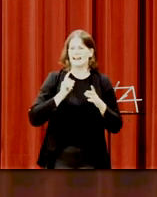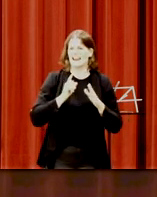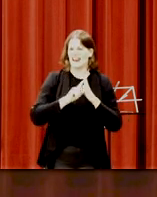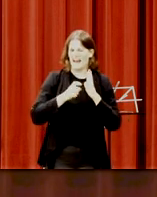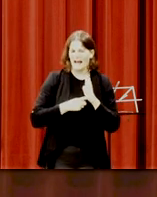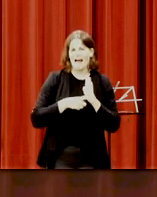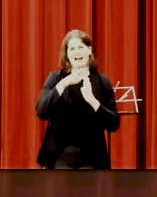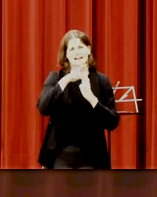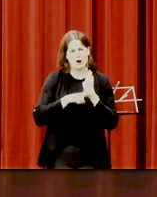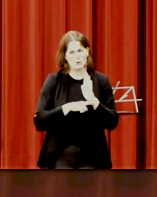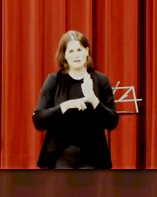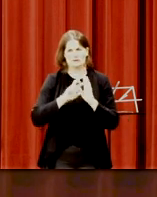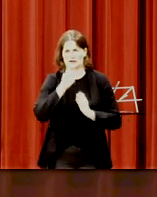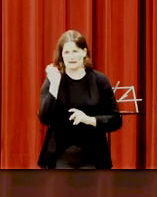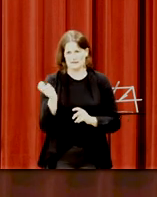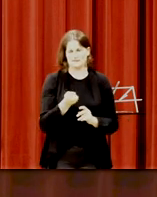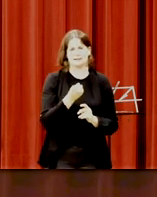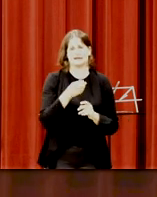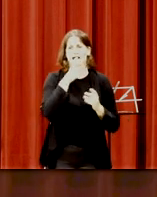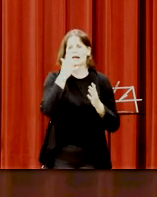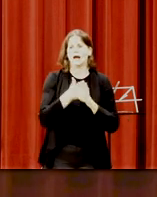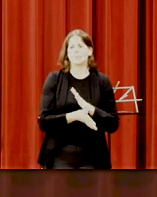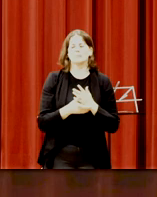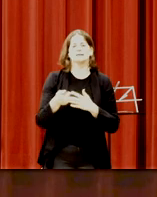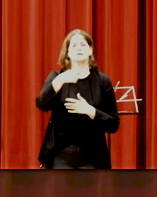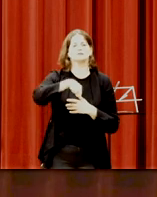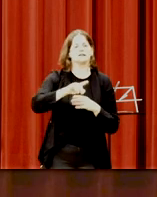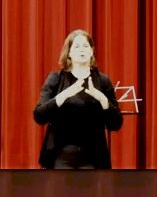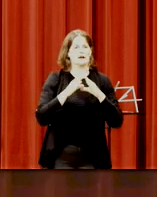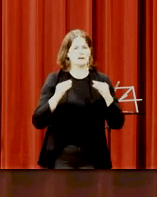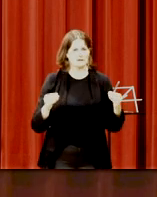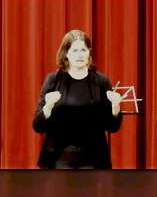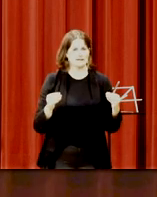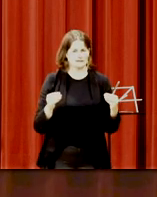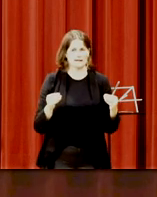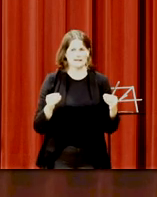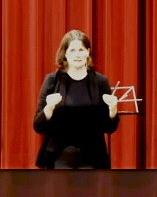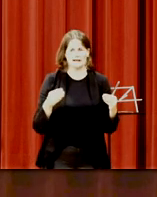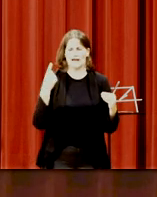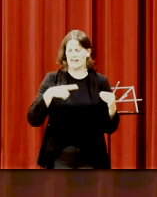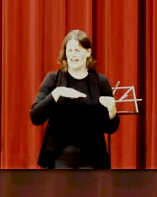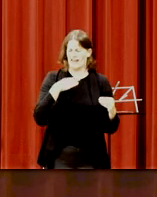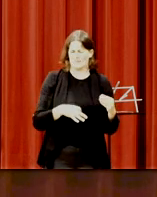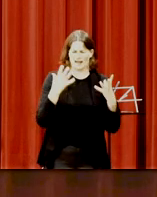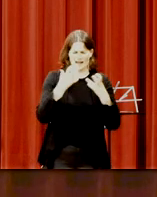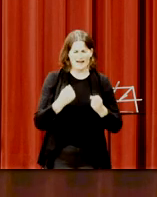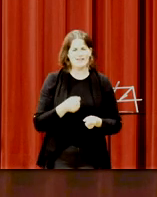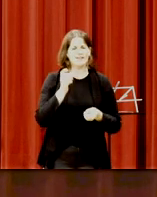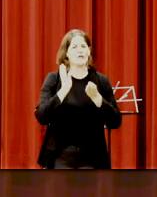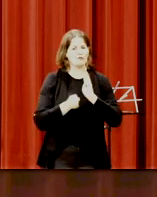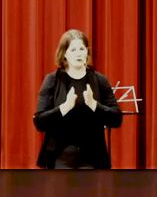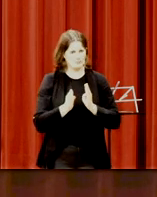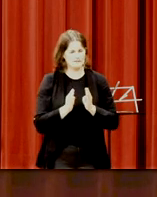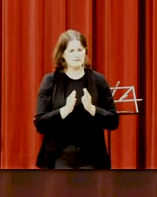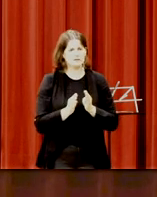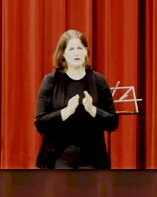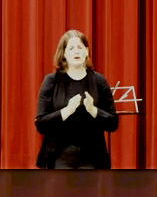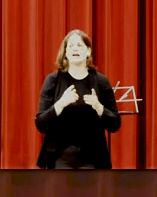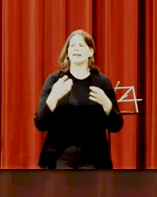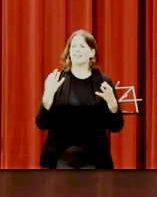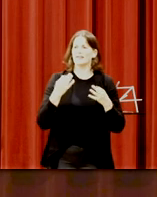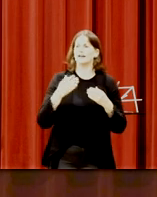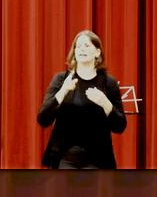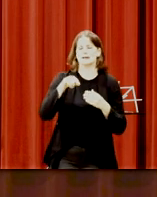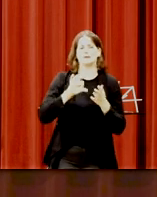de formació, i el sistema educatiu en general, s'hauria de començar a plantejar quin tipus de professionals, de